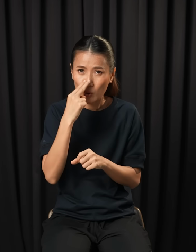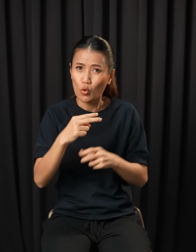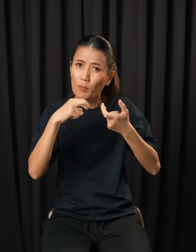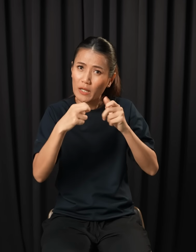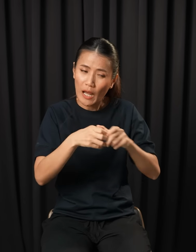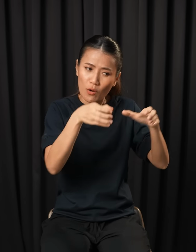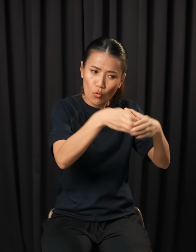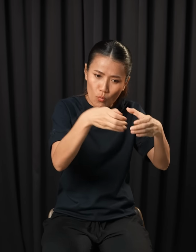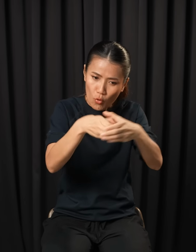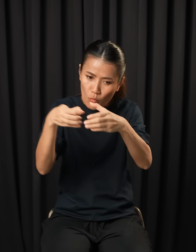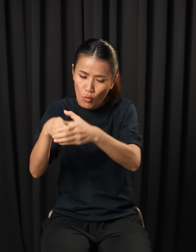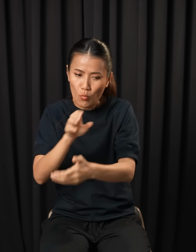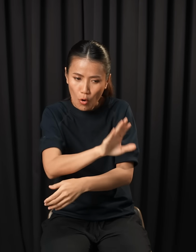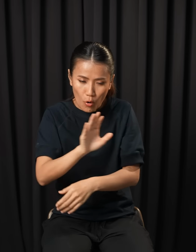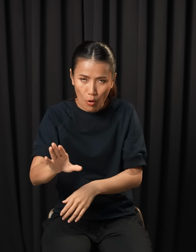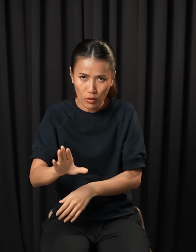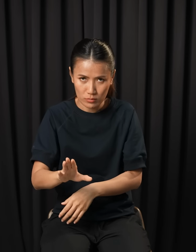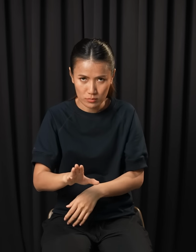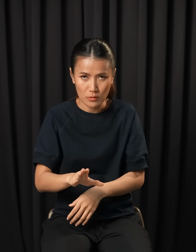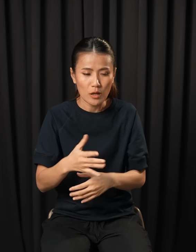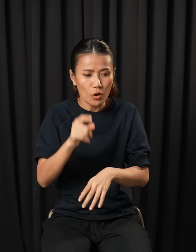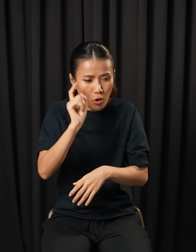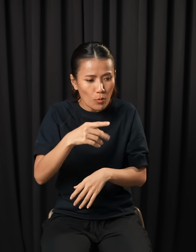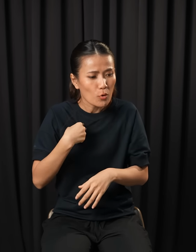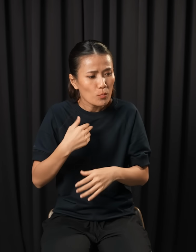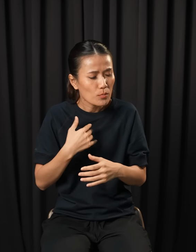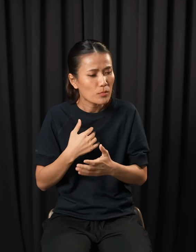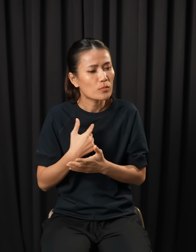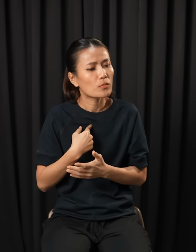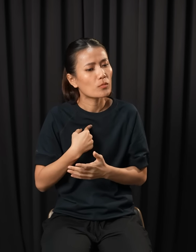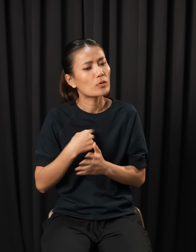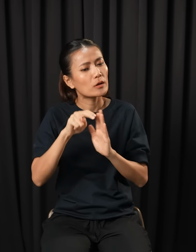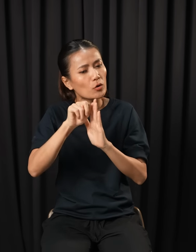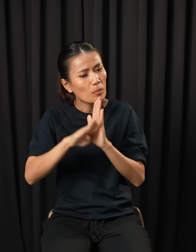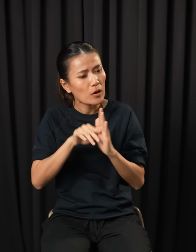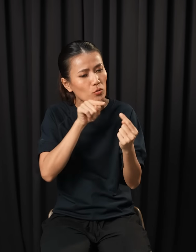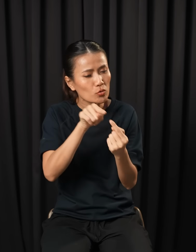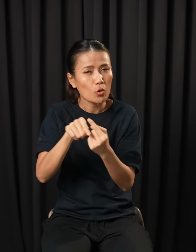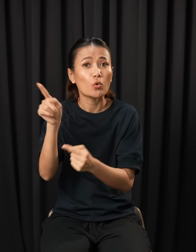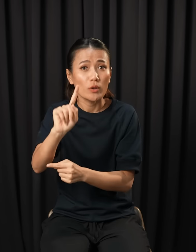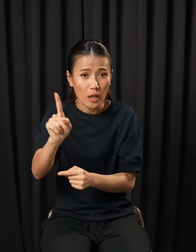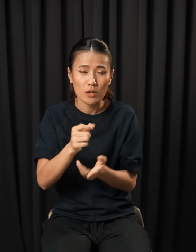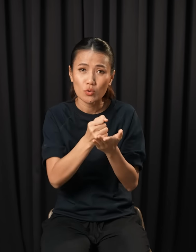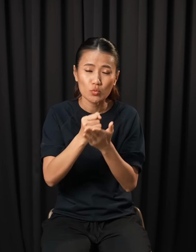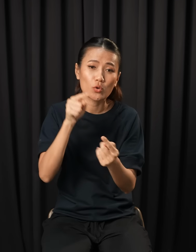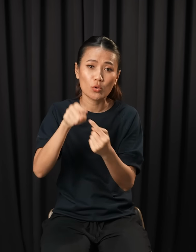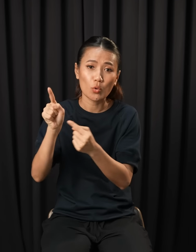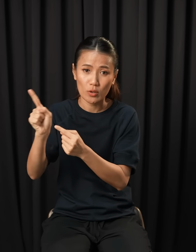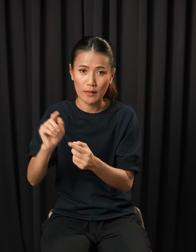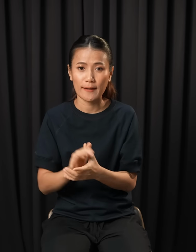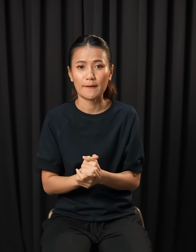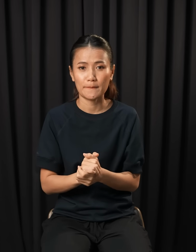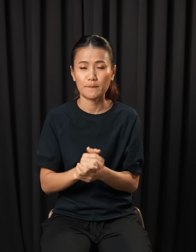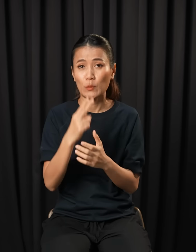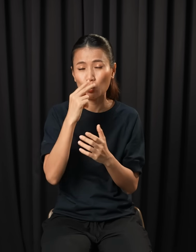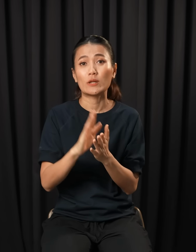แบบวิทยาศาสตร์เนี่ยเราต้องรู้ว่าแต่ละกลุ่มเนี่ยเขามีอะไรที่เขาทำให้เขานอนไม่หลับแล้วก็อะไรที่ทำให้กระดิ่งในใจเขาดังขึ้น okay. นะคร ับ เพราะฉะนั้นใน